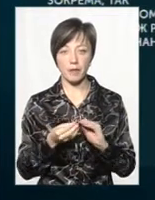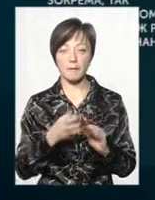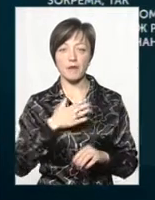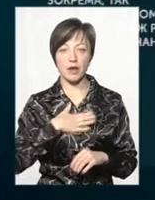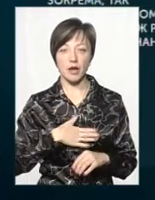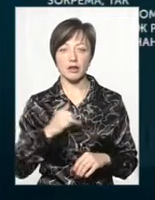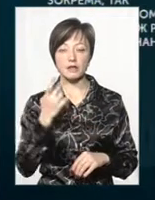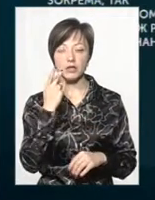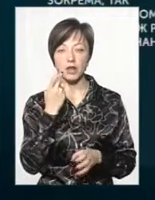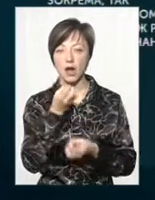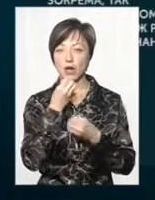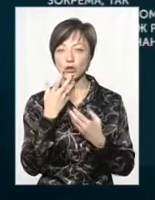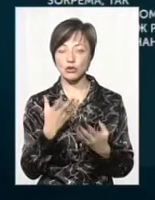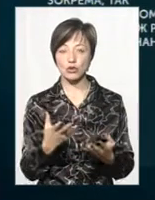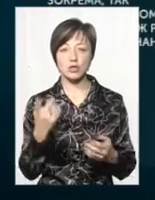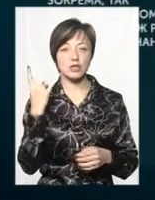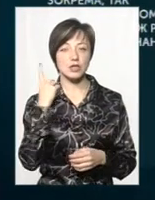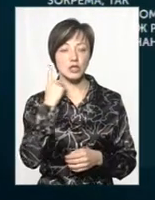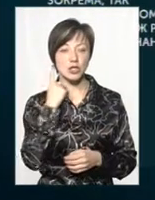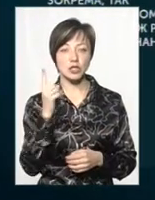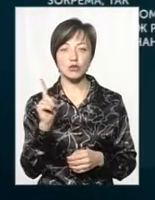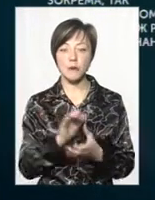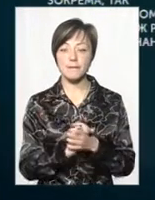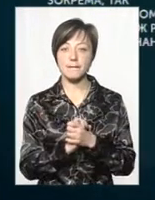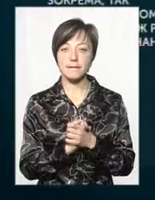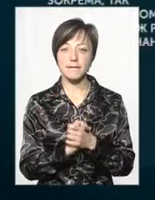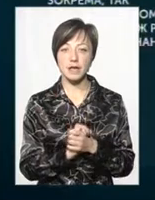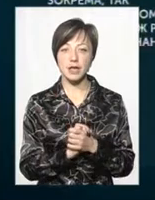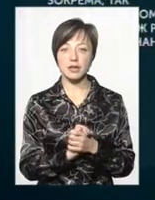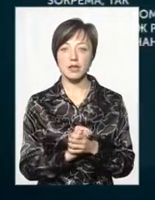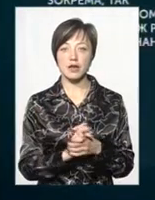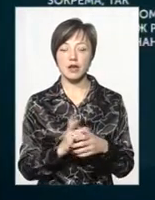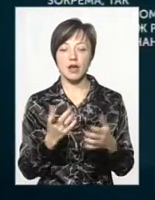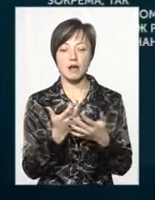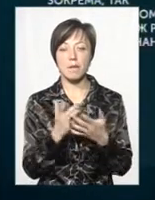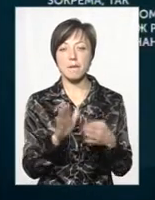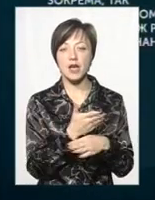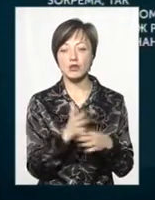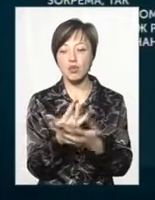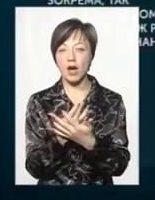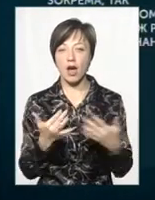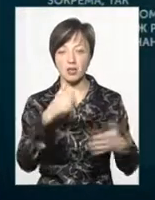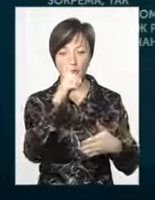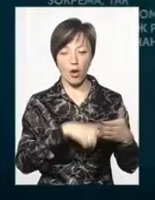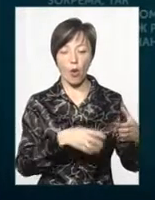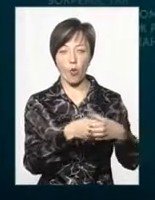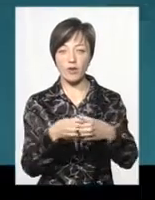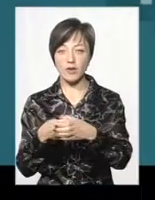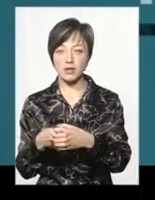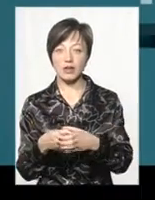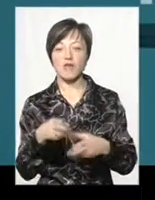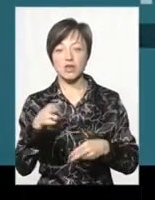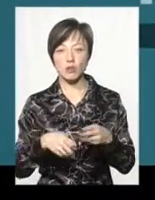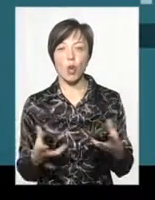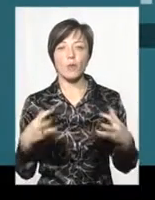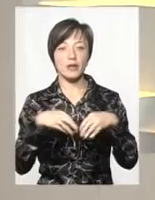и всегда хорошо и здорово слышать, когда есть мир между разными конфессиями. В конце концов, это будет объединение, а не разъединение.